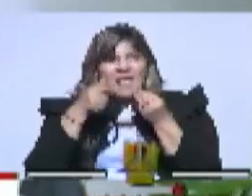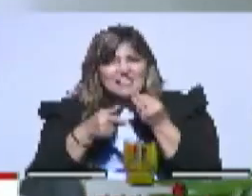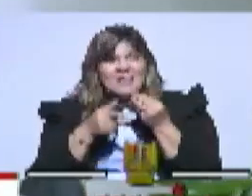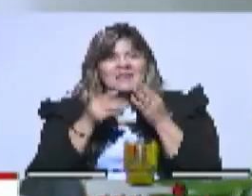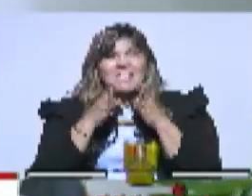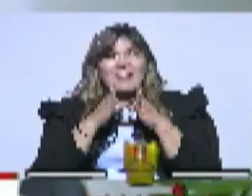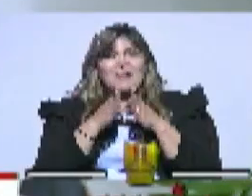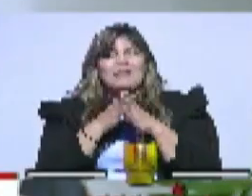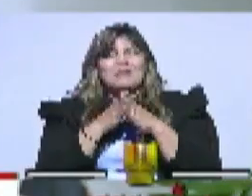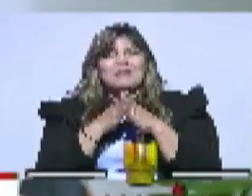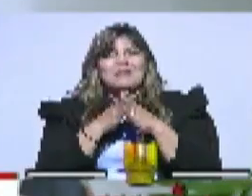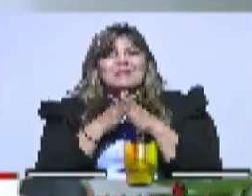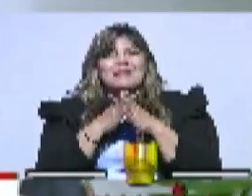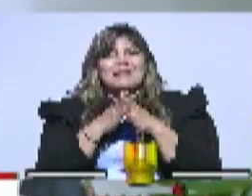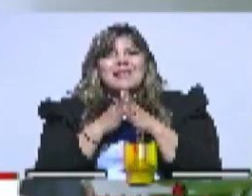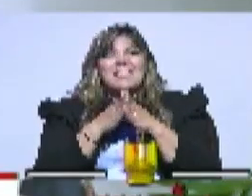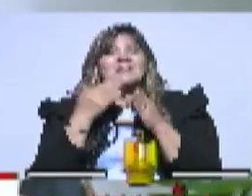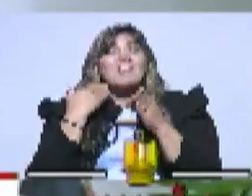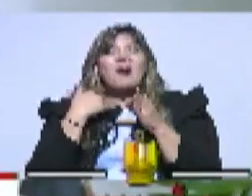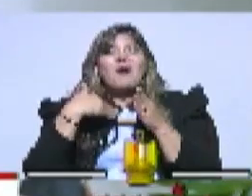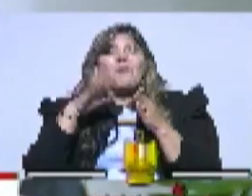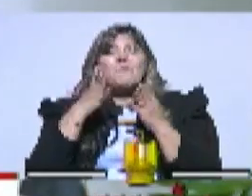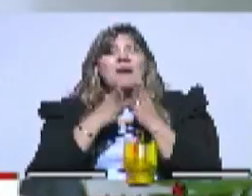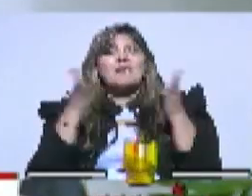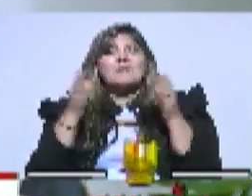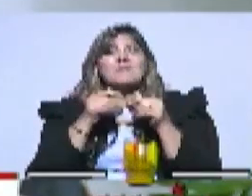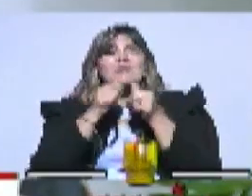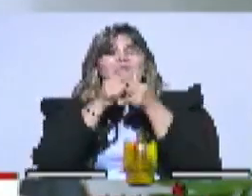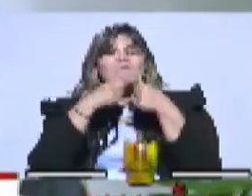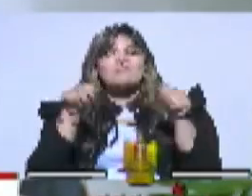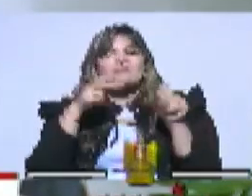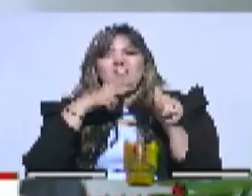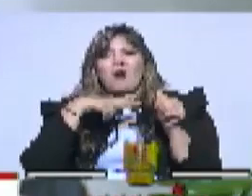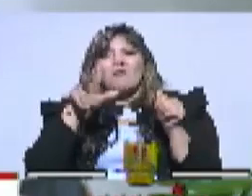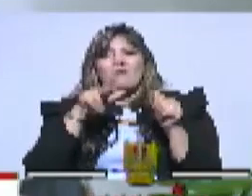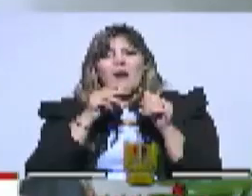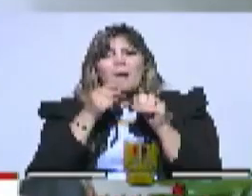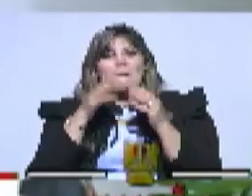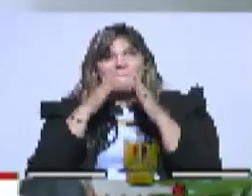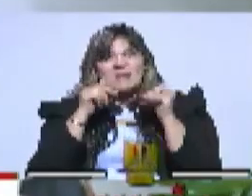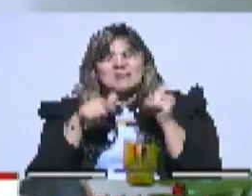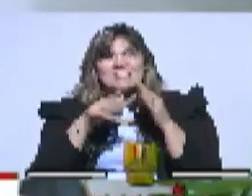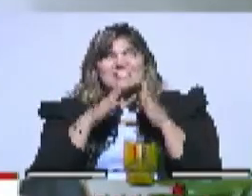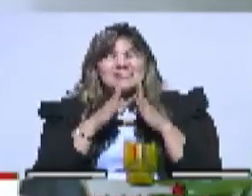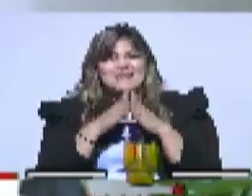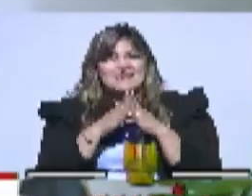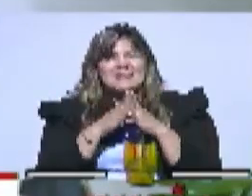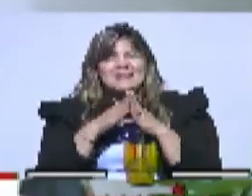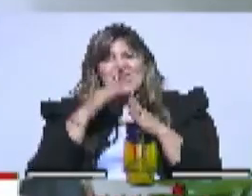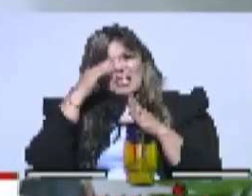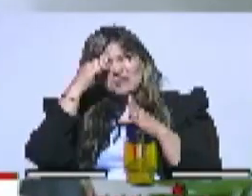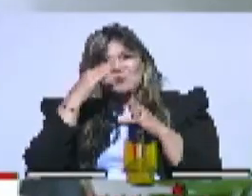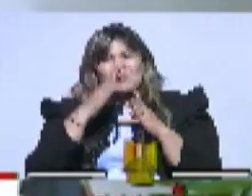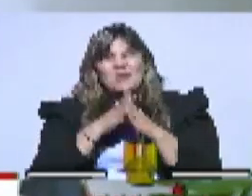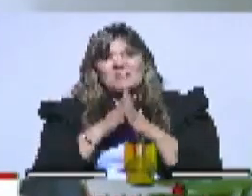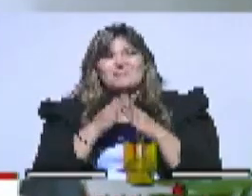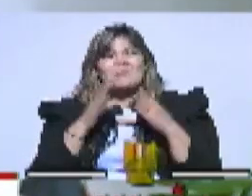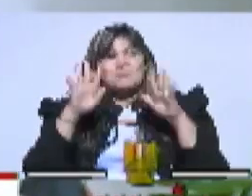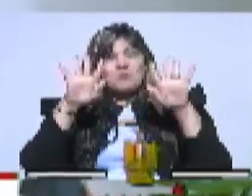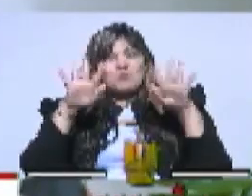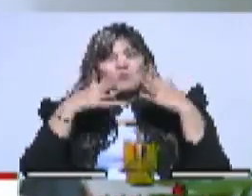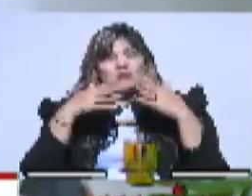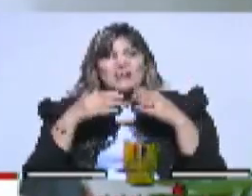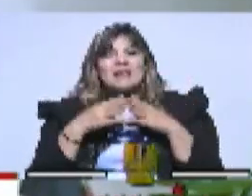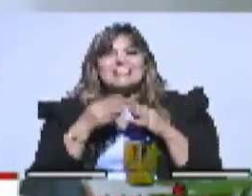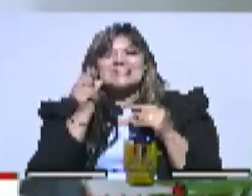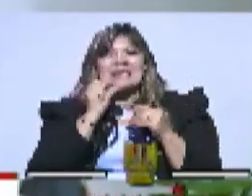النهاردة لأنه حضرتك قامة كبيرة في الصحافة المصرية، ودايما بنستفاد من خبرات حضرتك. أشكرك يا فندم. مشاهدين الكرام، دي